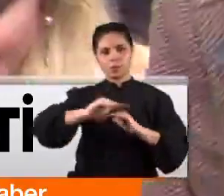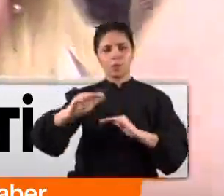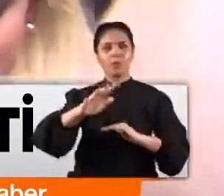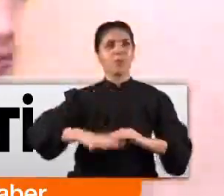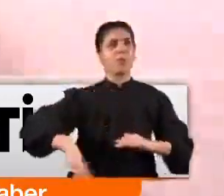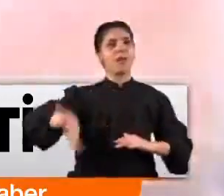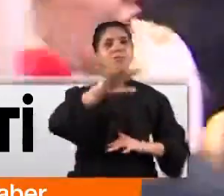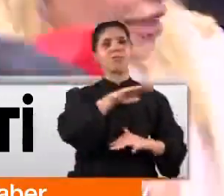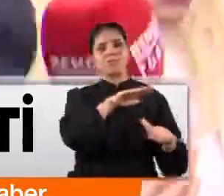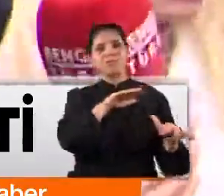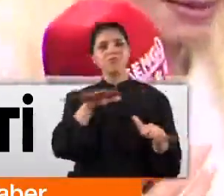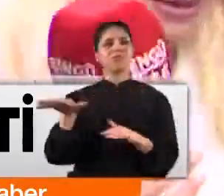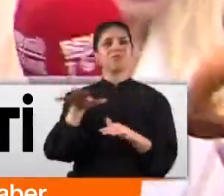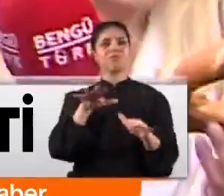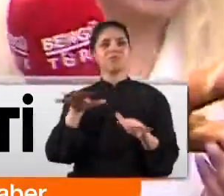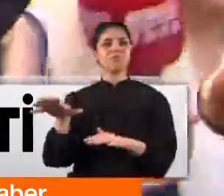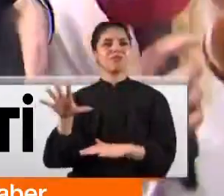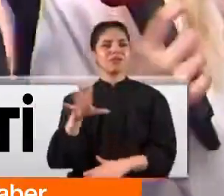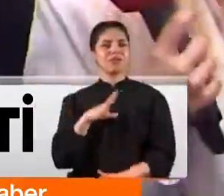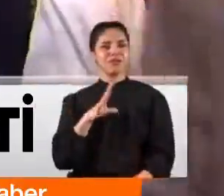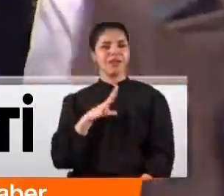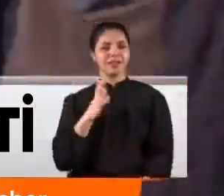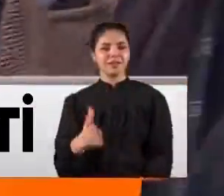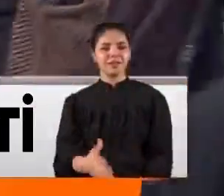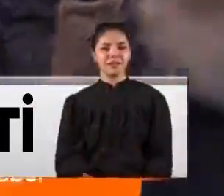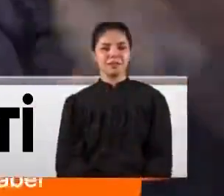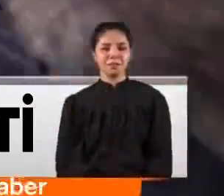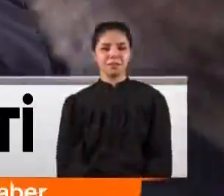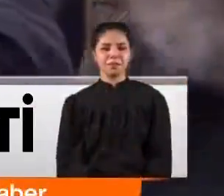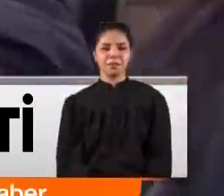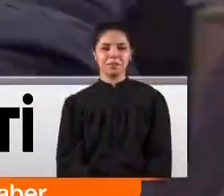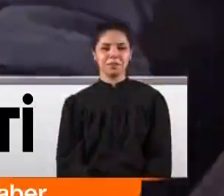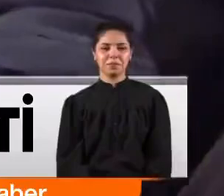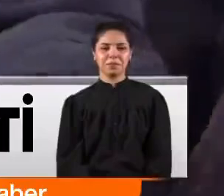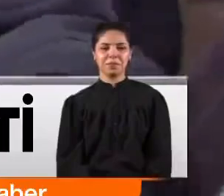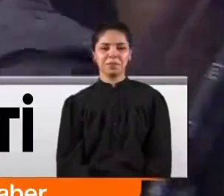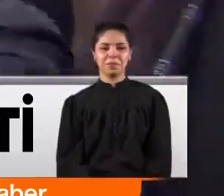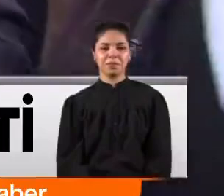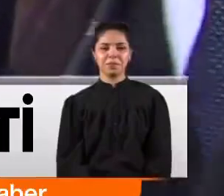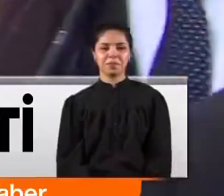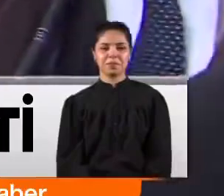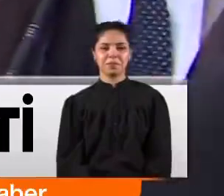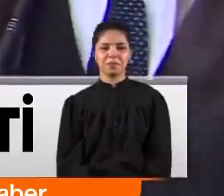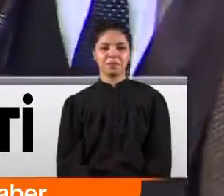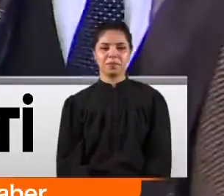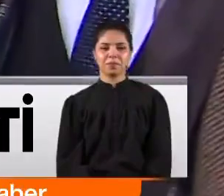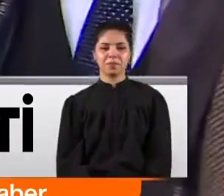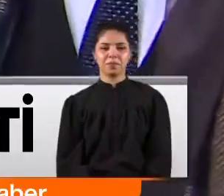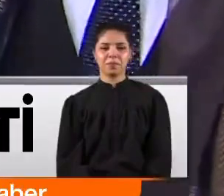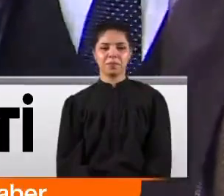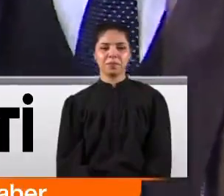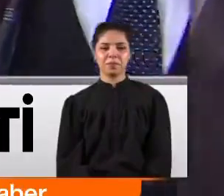yoğundu. Hayırlı olsun. Evet. Razı olsun. Ne yapıyorsun? Evet. Alın başkanım. Fotoğraf çaktıralım. Çek tabii.